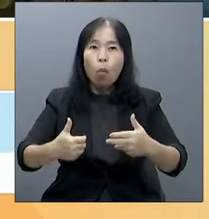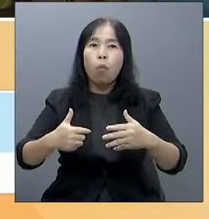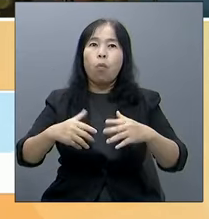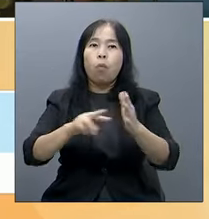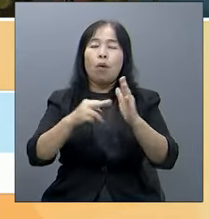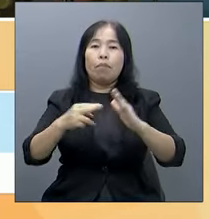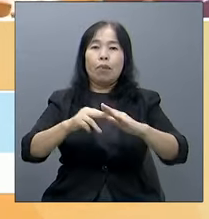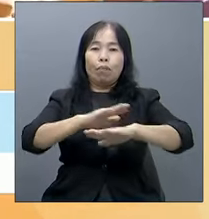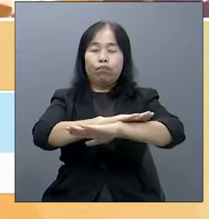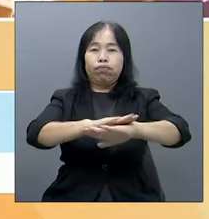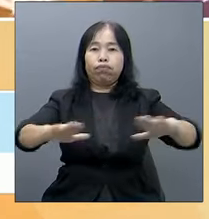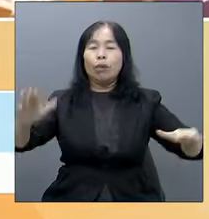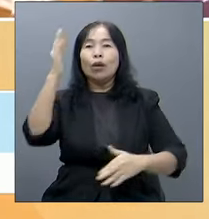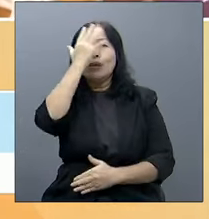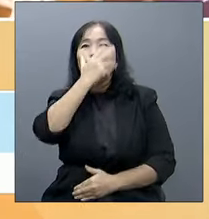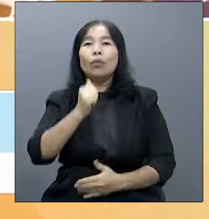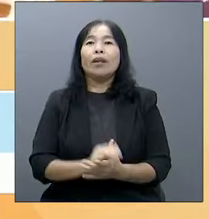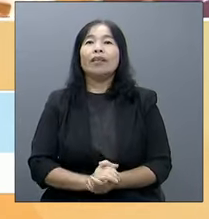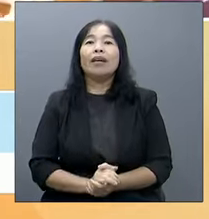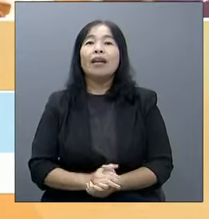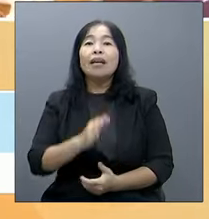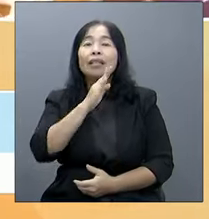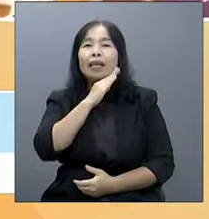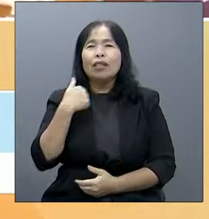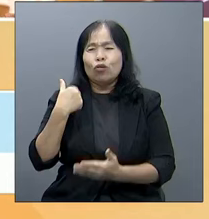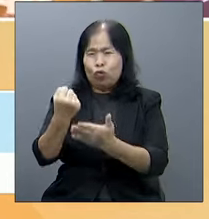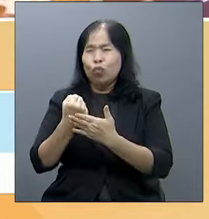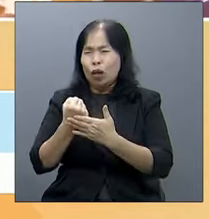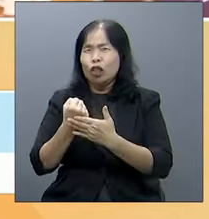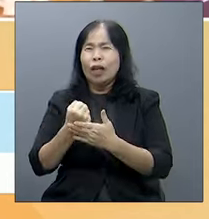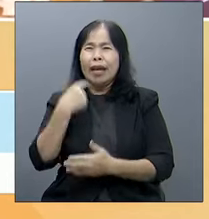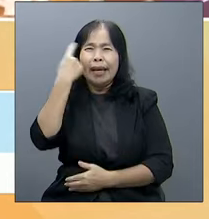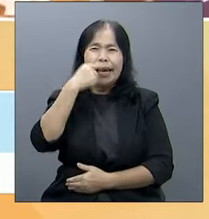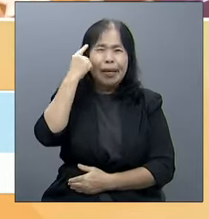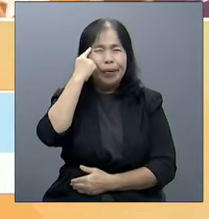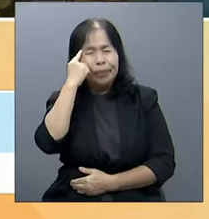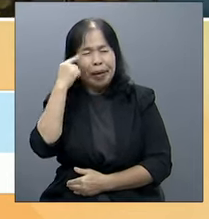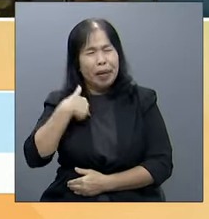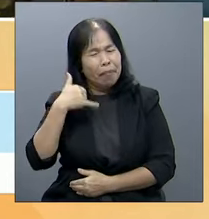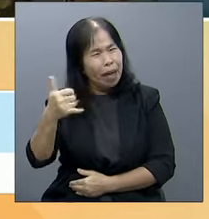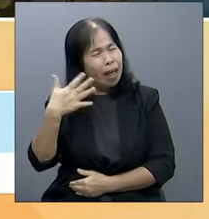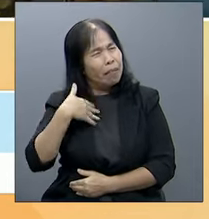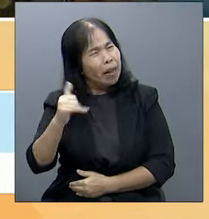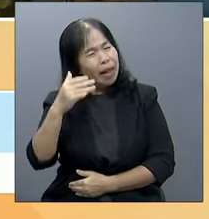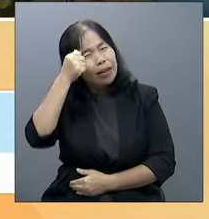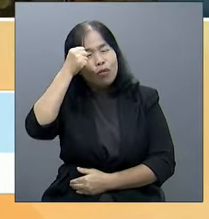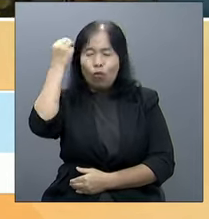ไมเหพื้นเอาฝากคมชมแฟนใรๆการวนใหมréeวช่วยทบทนควสมาให้พบเรา quil ใหเงเรา Biden eat